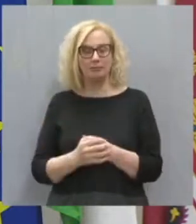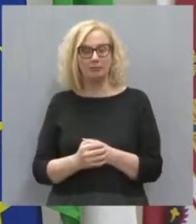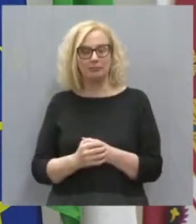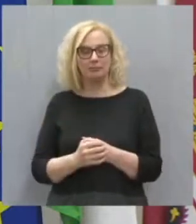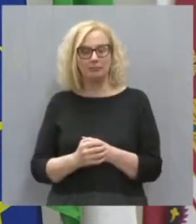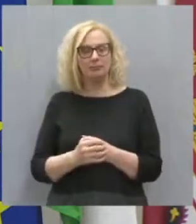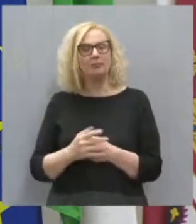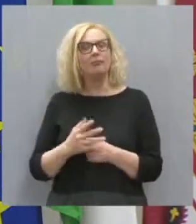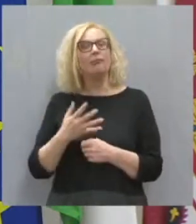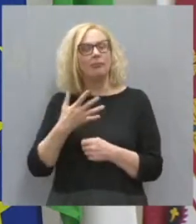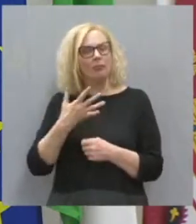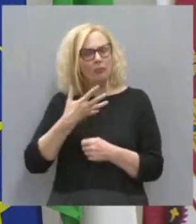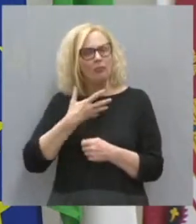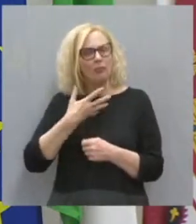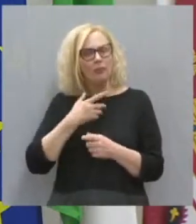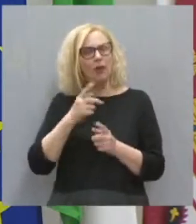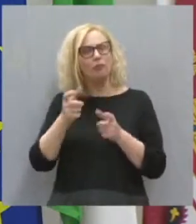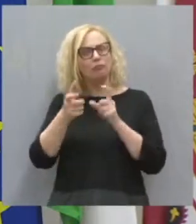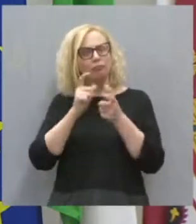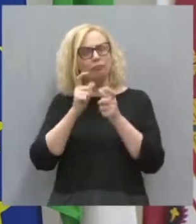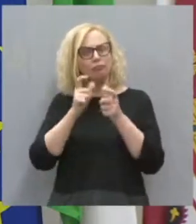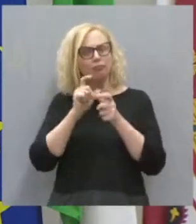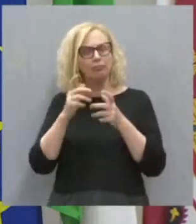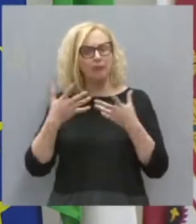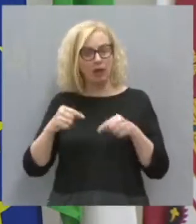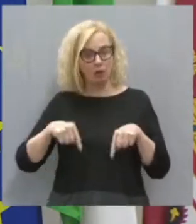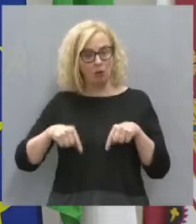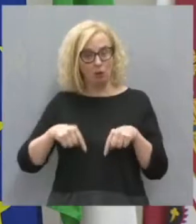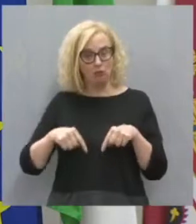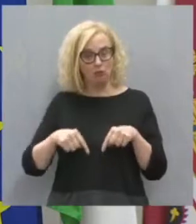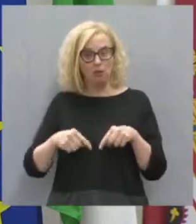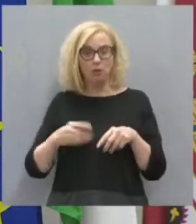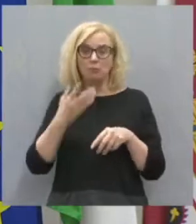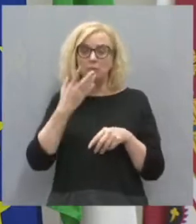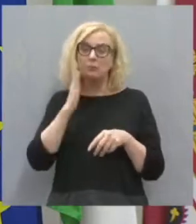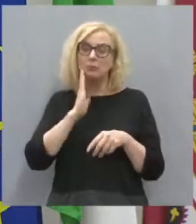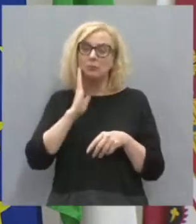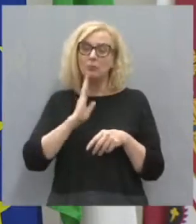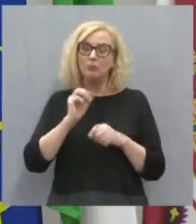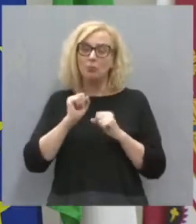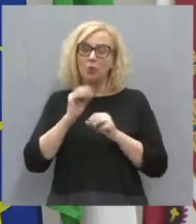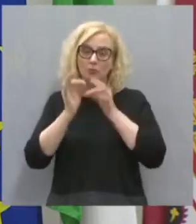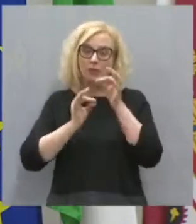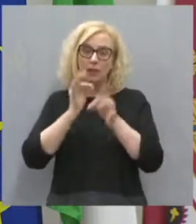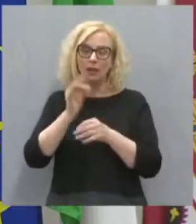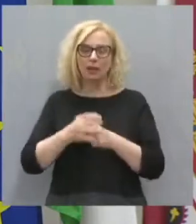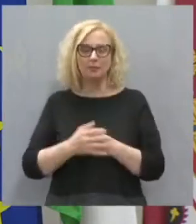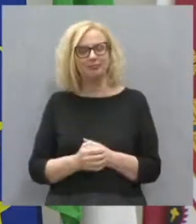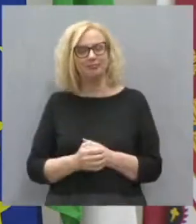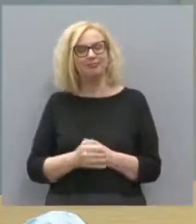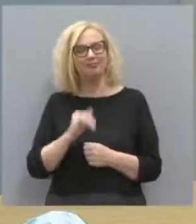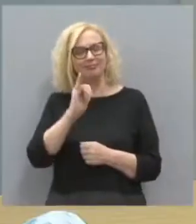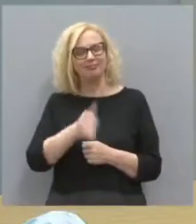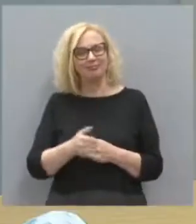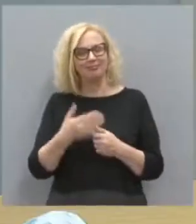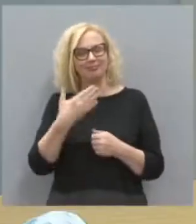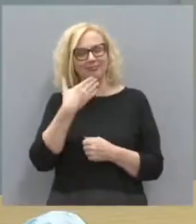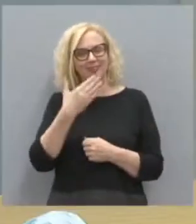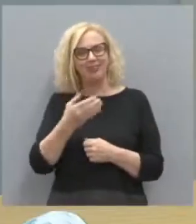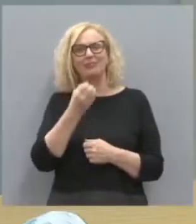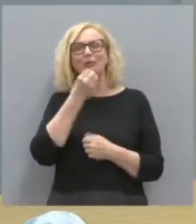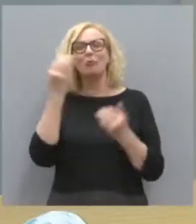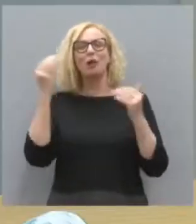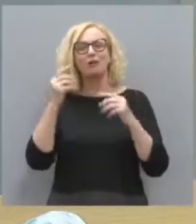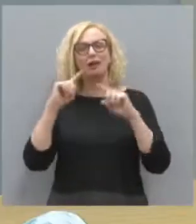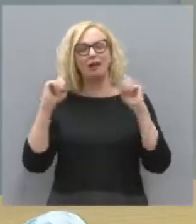delle interlocuzioni importanti nel corso della giornata ce ne vuole parlare sì grazie buonasera a